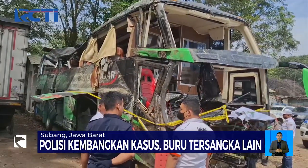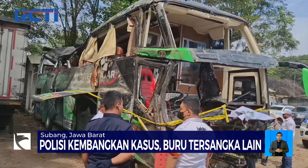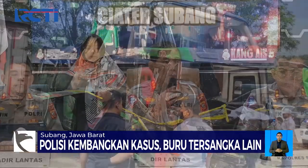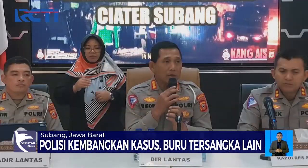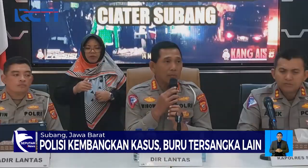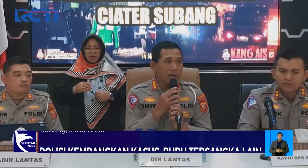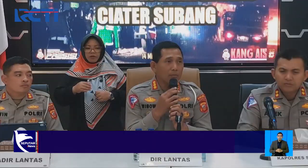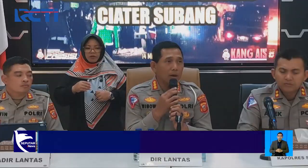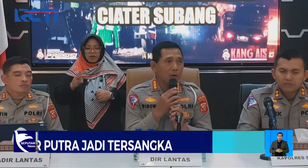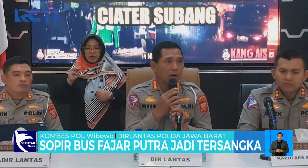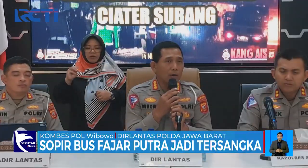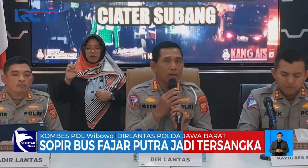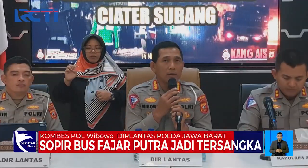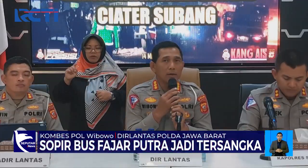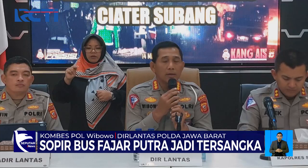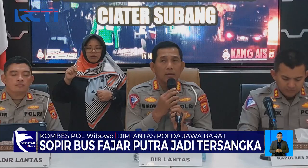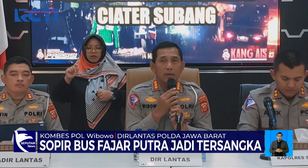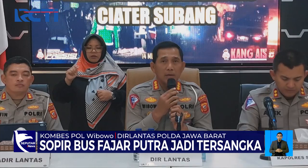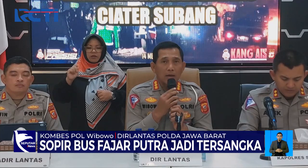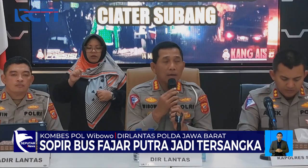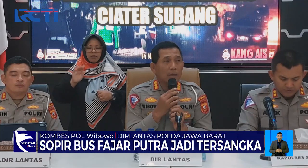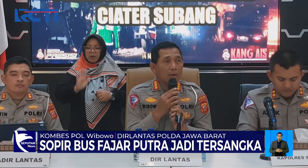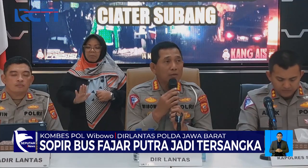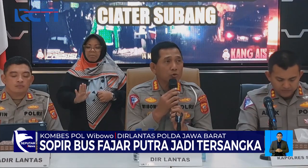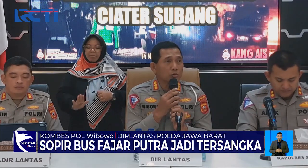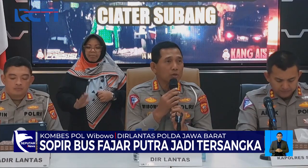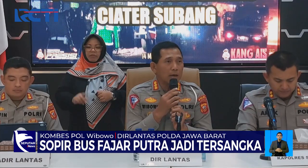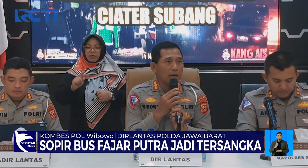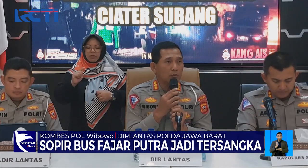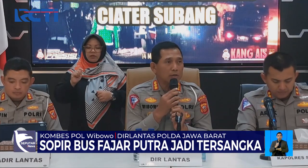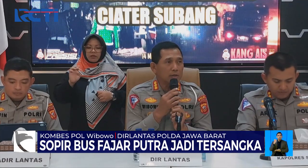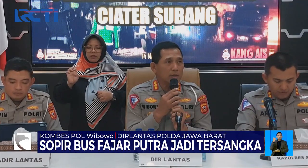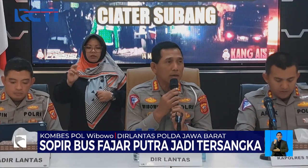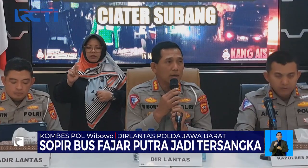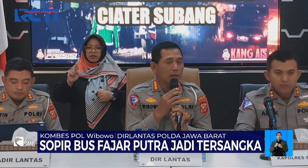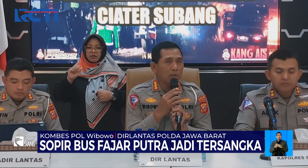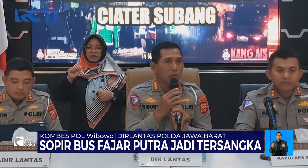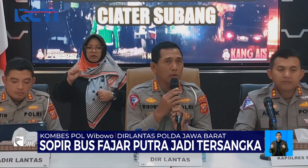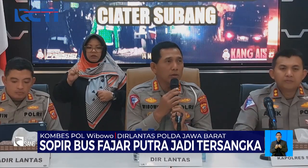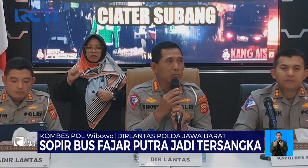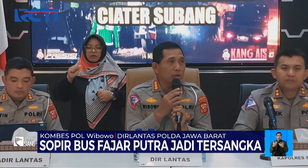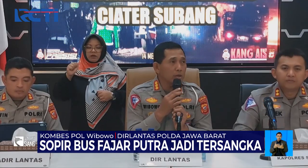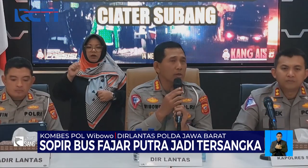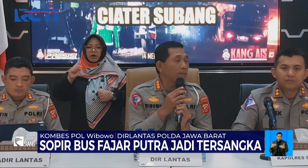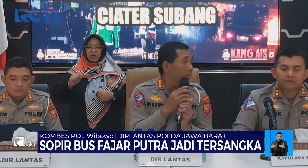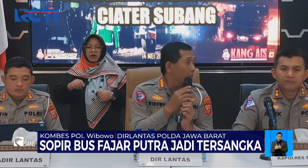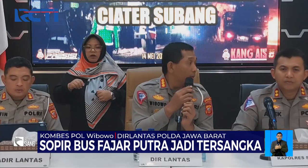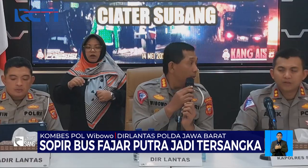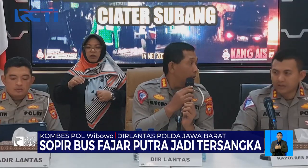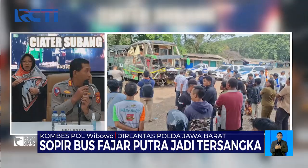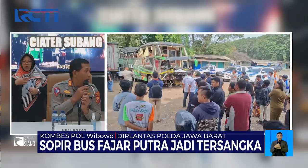lain kita menetapkan bahwa tersangka dalam kasus kecelakaan wutas ini adalah pengemudi